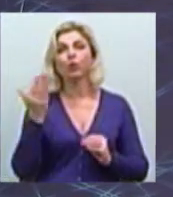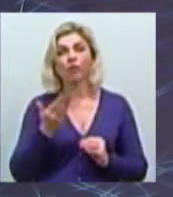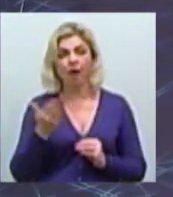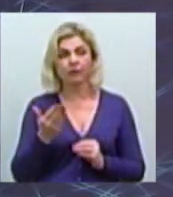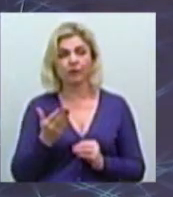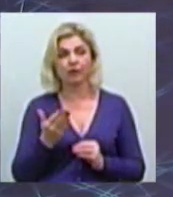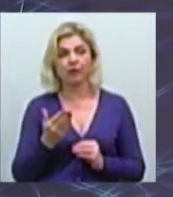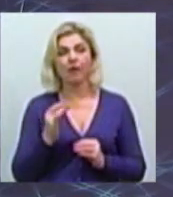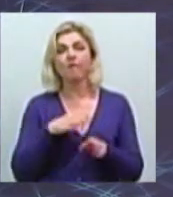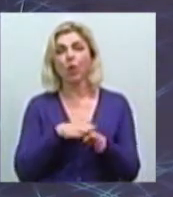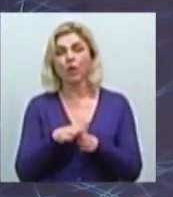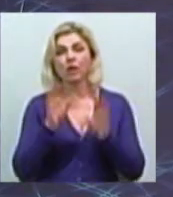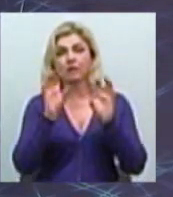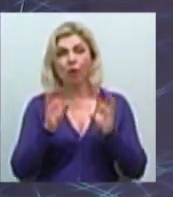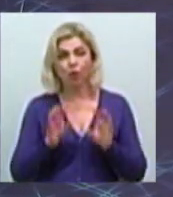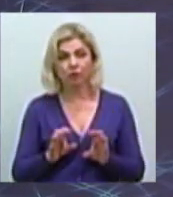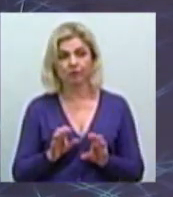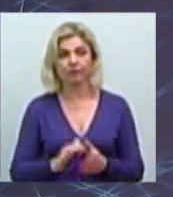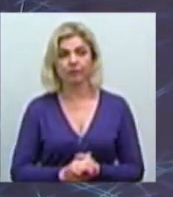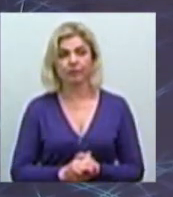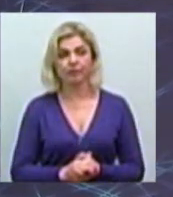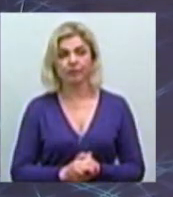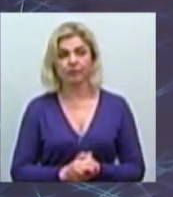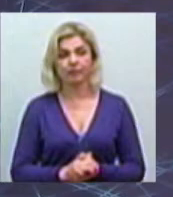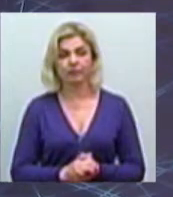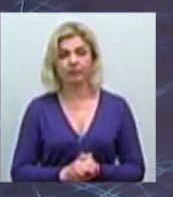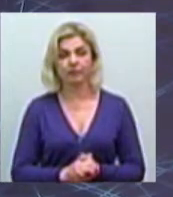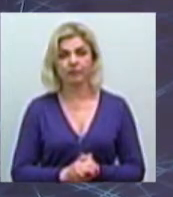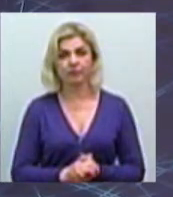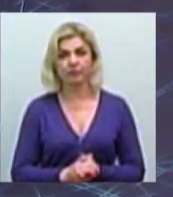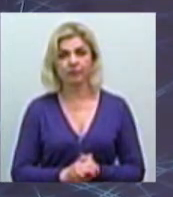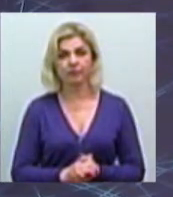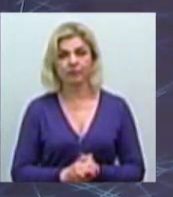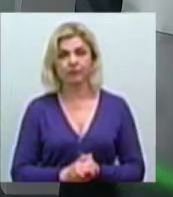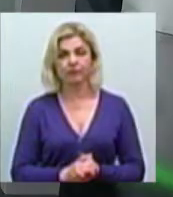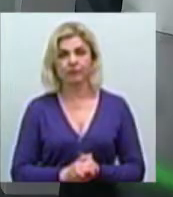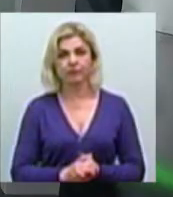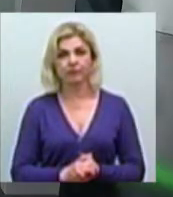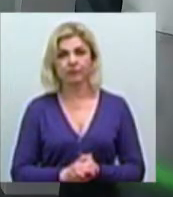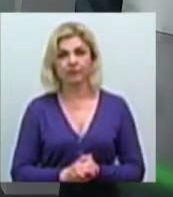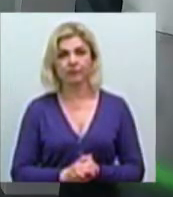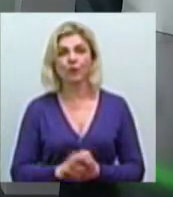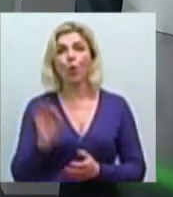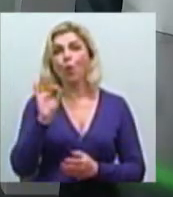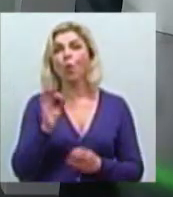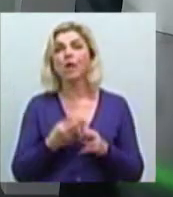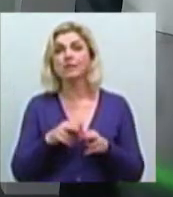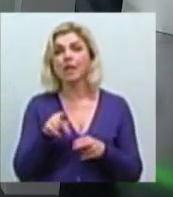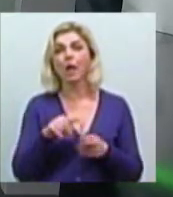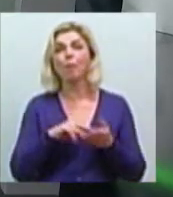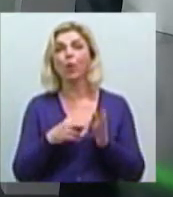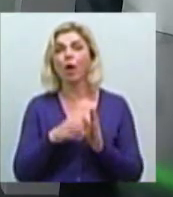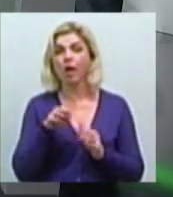чинне законодавство і що дозволяє наша система, як дозволяє наша система. До речі, про сам проєкт.